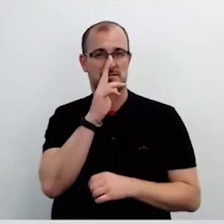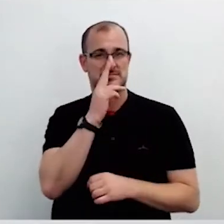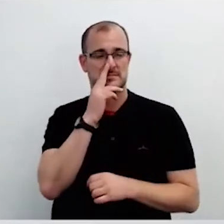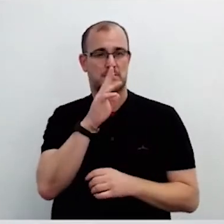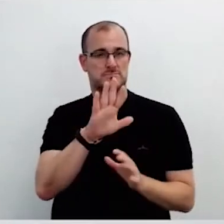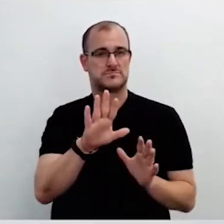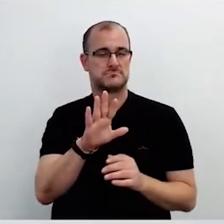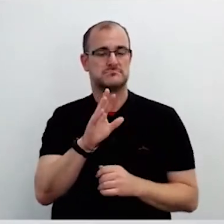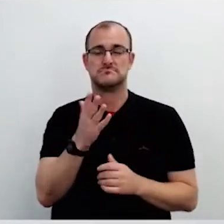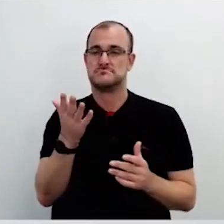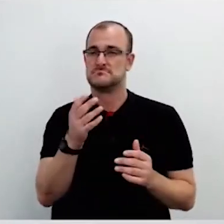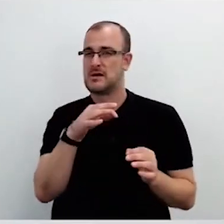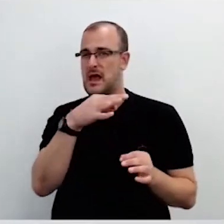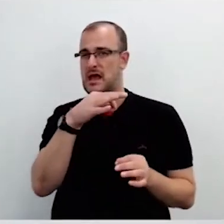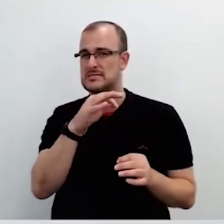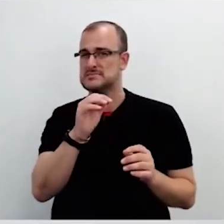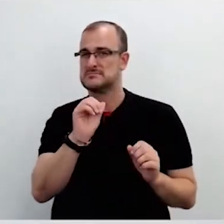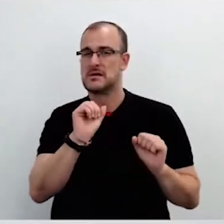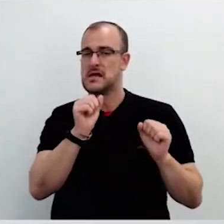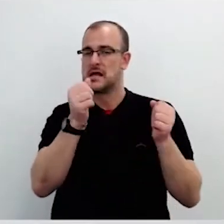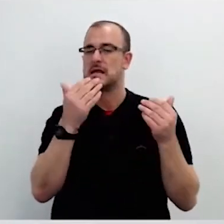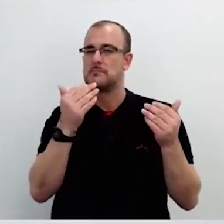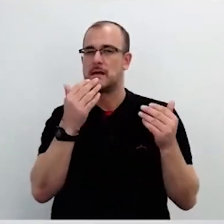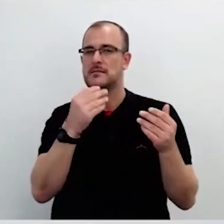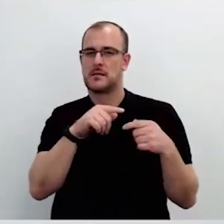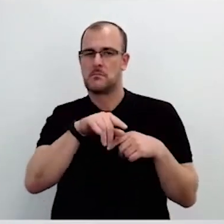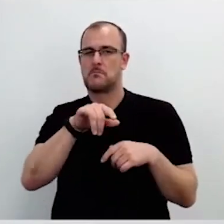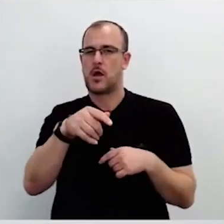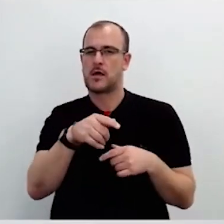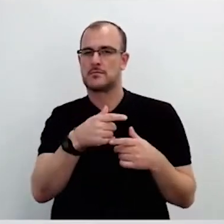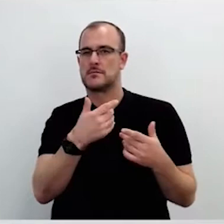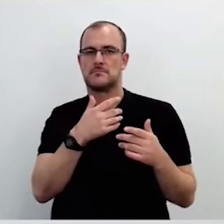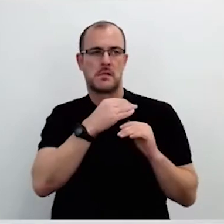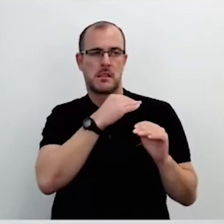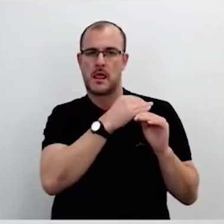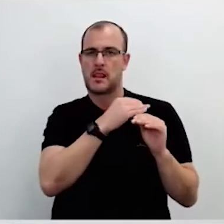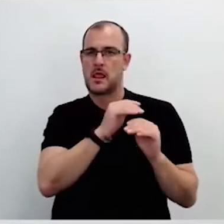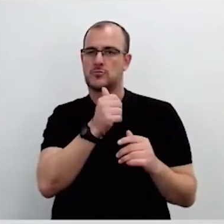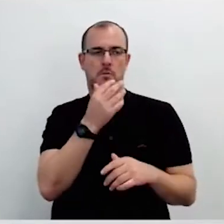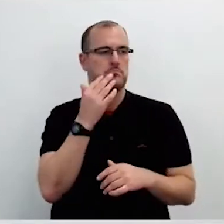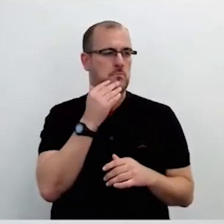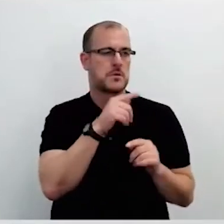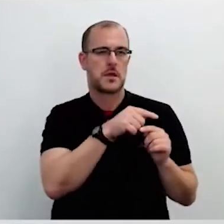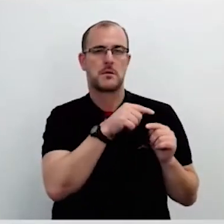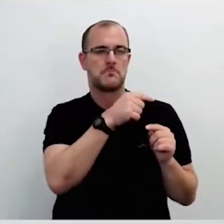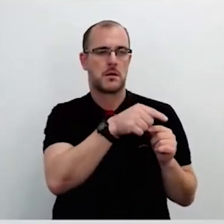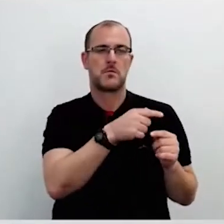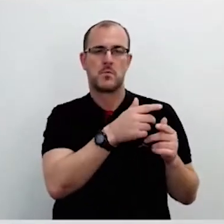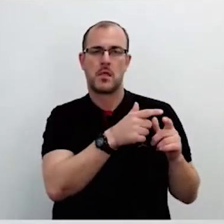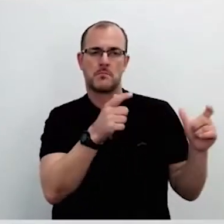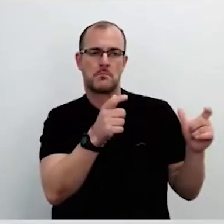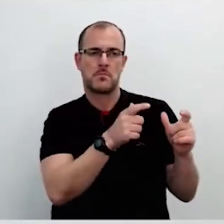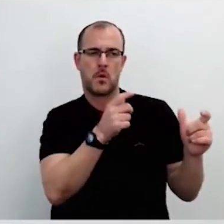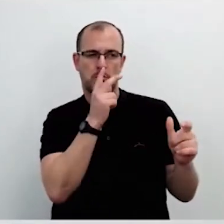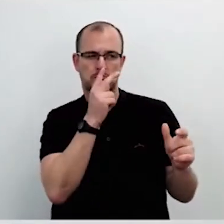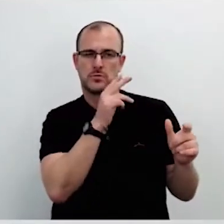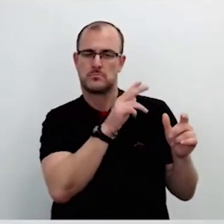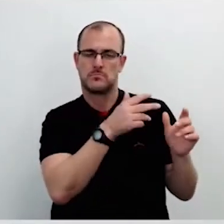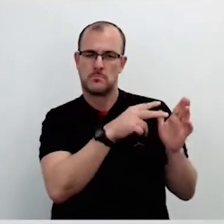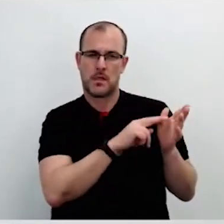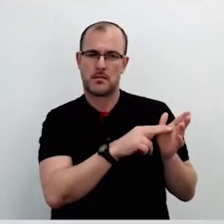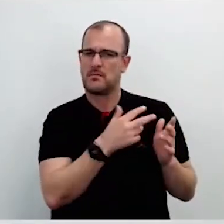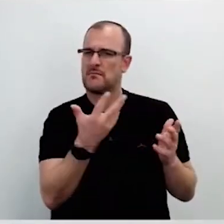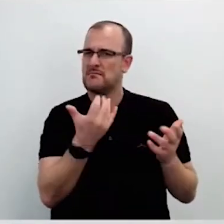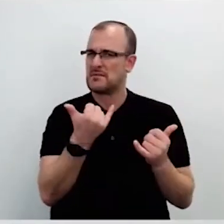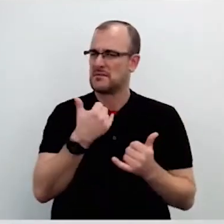aus? Werden einzelne Kampagnen, einzelne dieser Projekte in einzelnen Ländern erstmal ausprobiert, man rollt die größer aus. Wie kann ich mir das